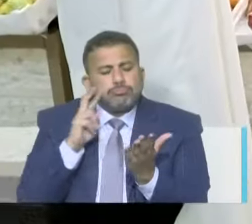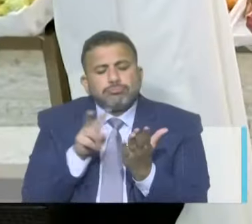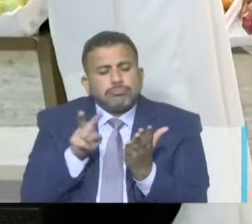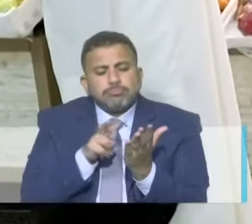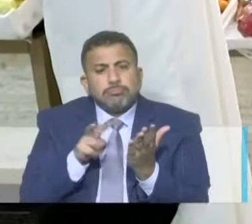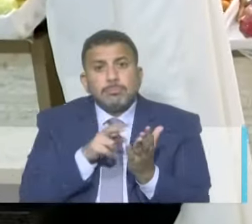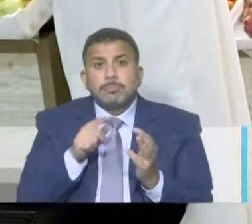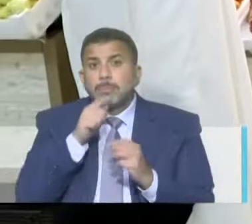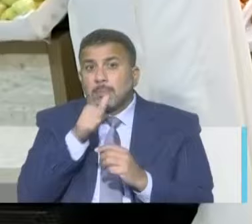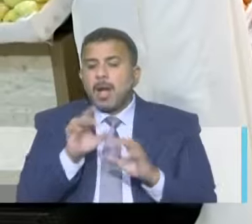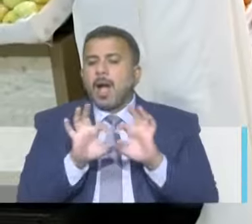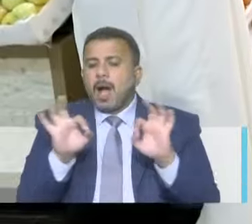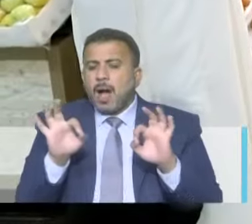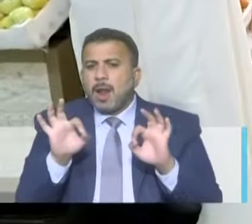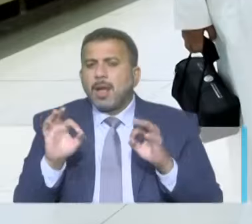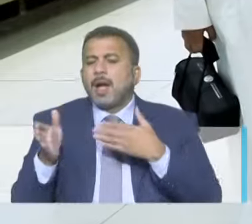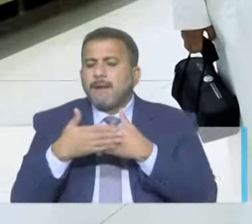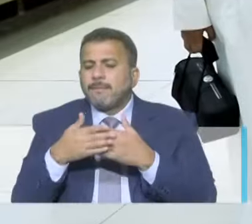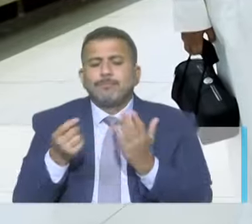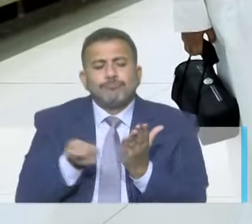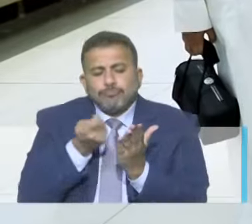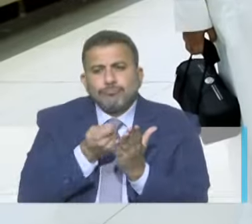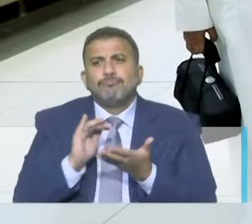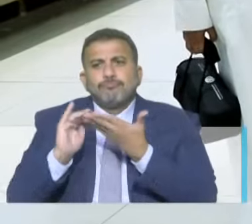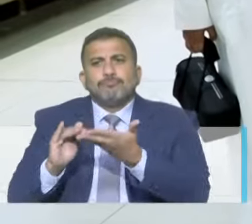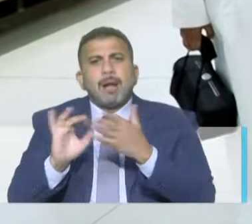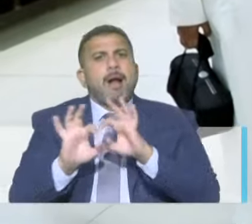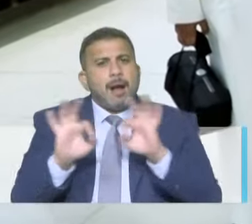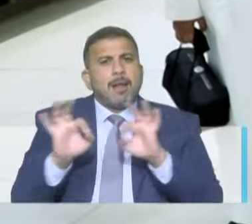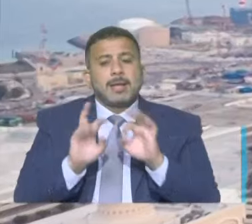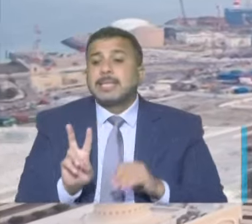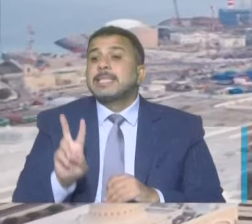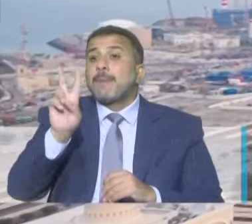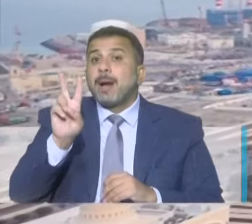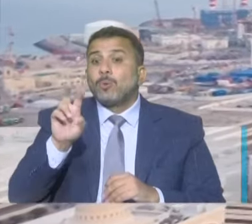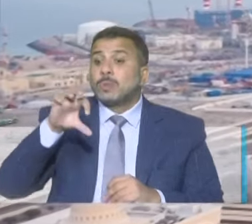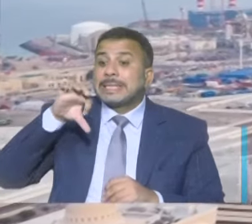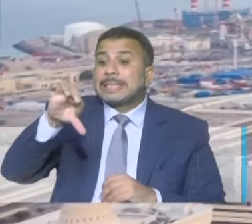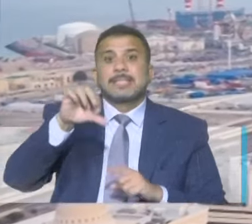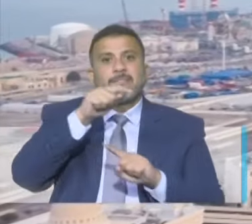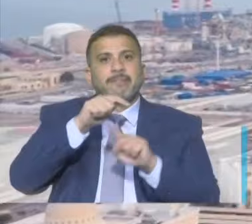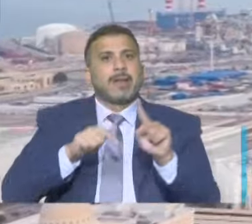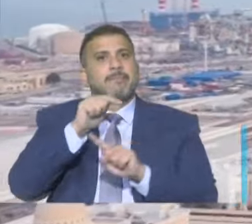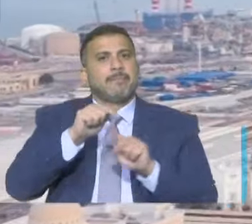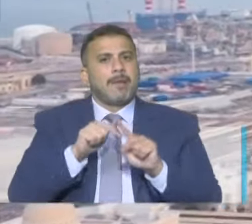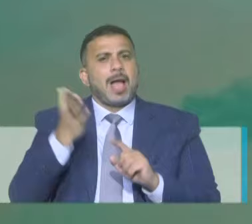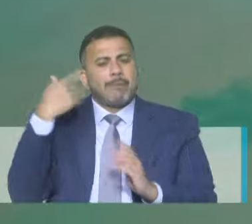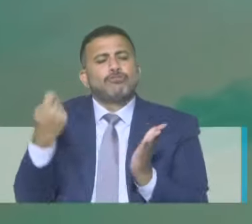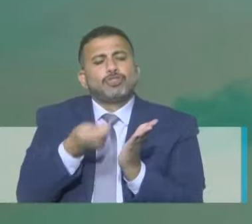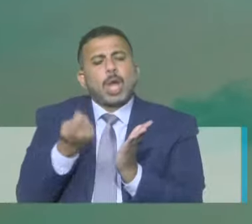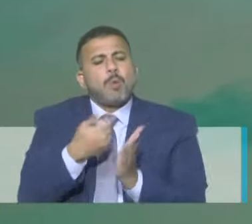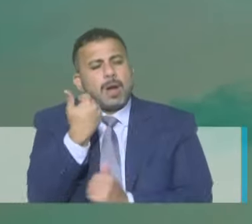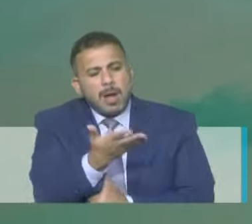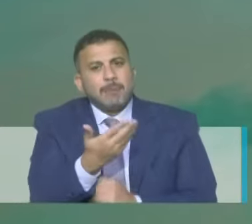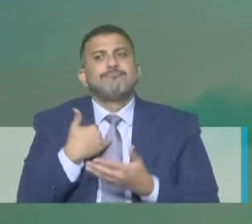ليرتفع معدل حل وإغلاق الشكاوى إلى 97%. وفي إطار تسهيل إجراءات تقديم